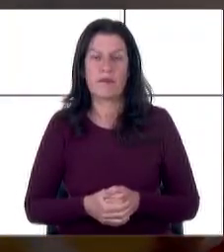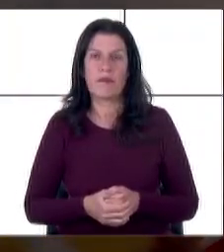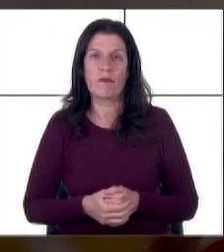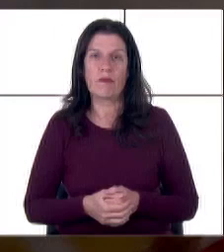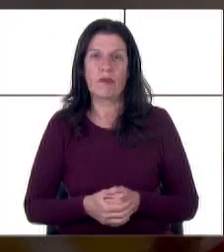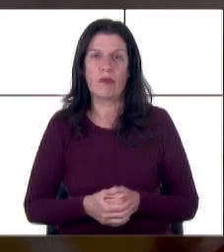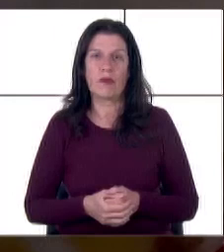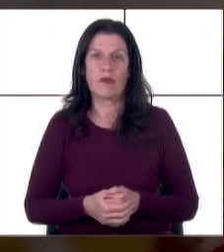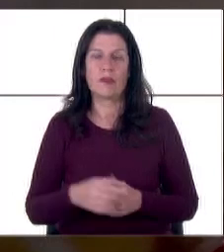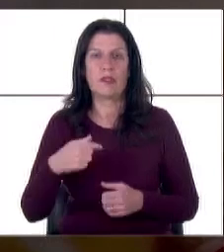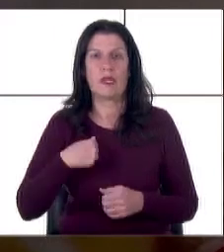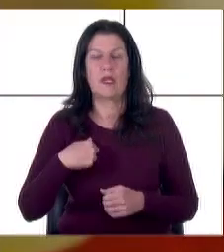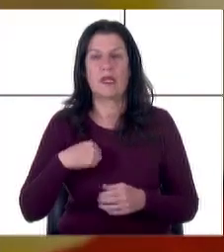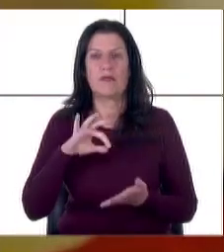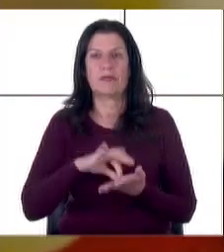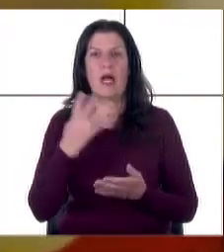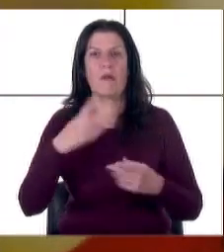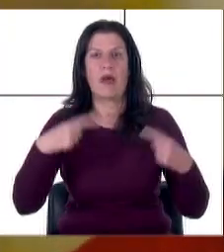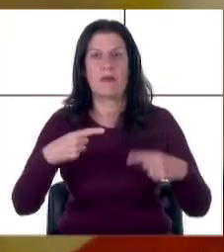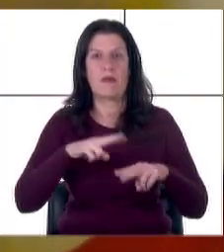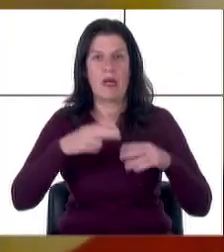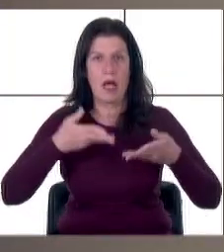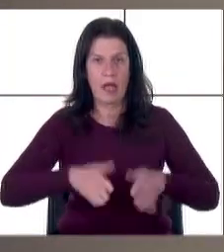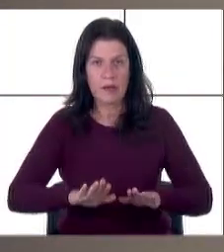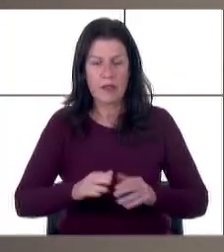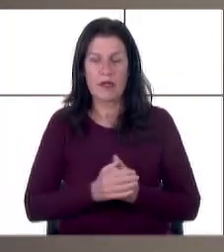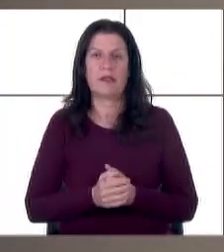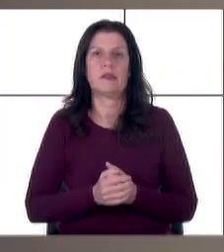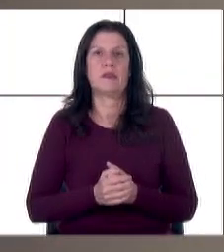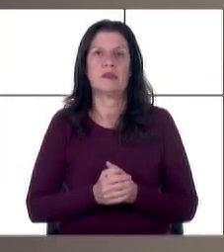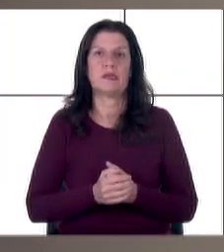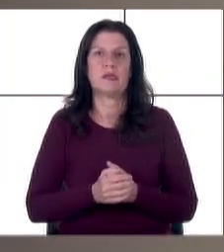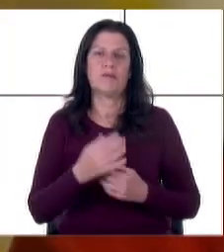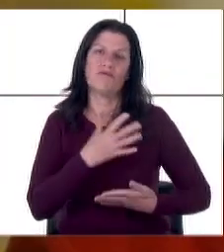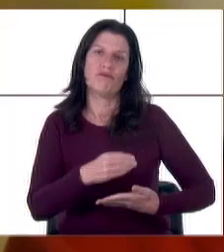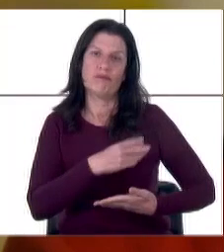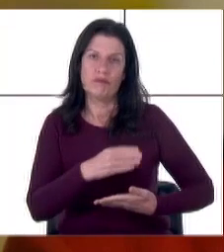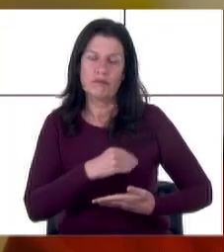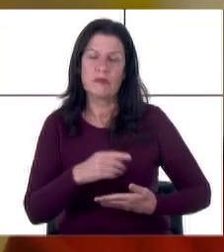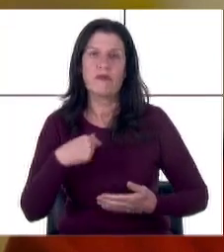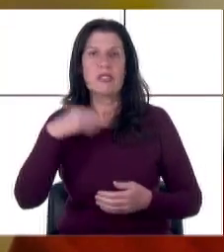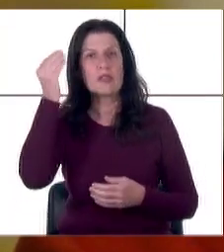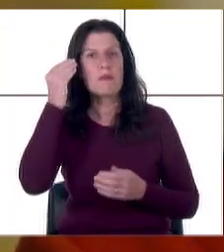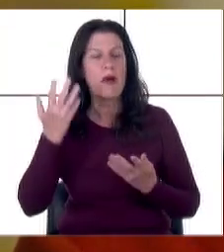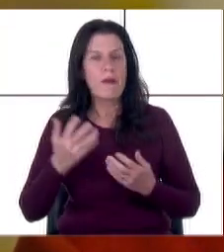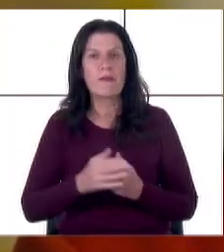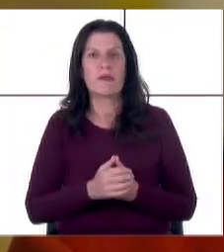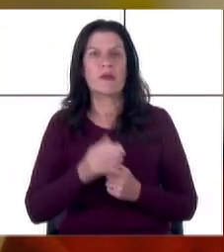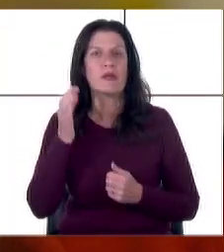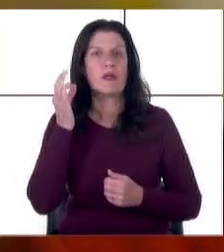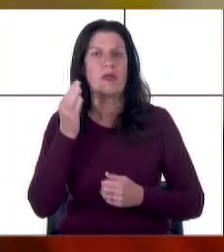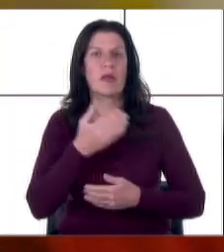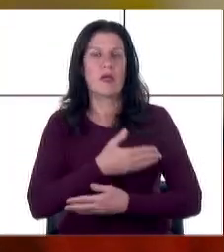אני הייתי 4 ימים אחרי לידה, ואני ישבתי בחדר ואני ענקתי. כל מה שאני זוכרת זה שהילדה הגיעה